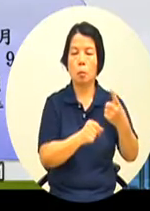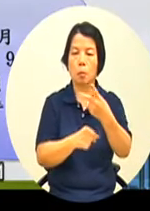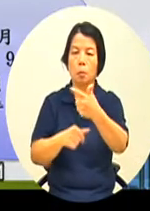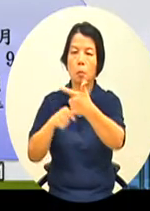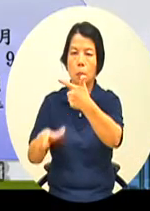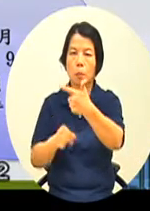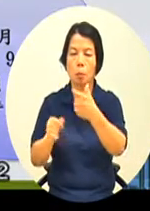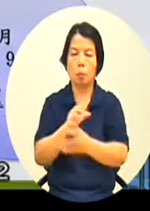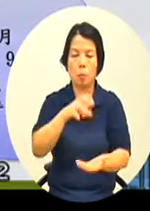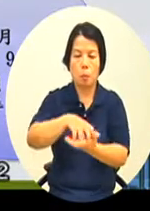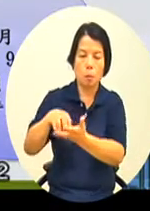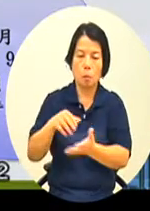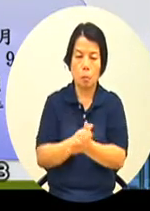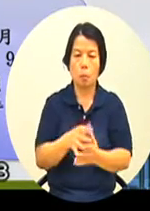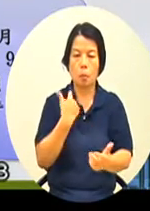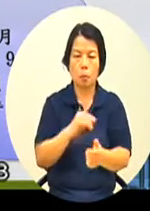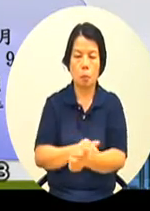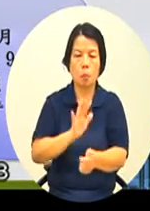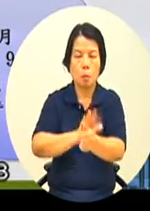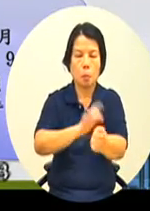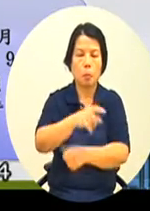办理了14件的抚恤案。